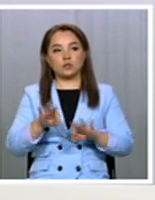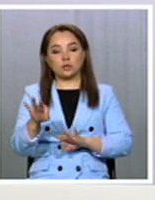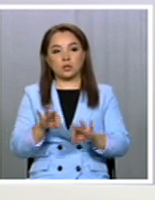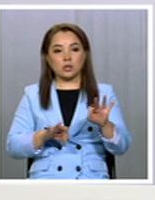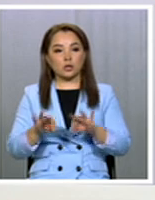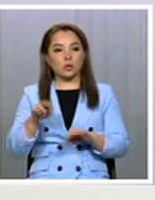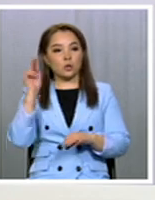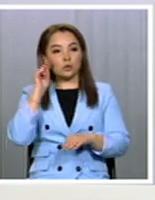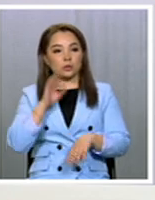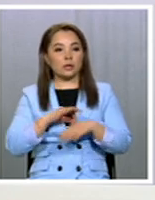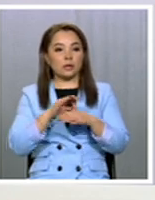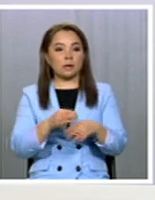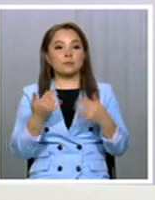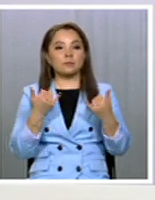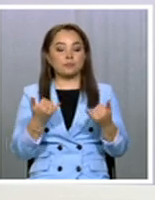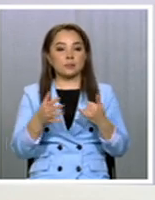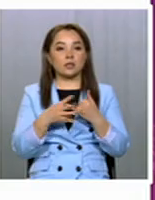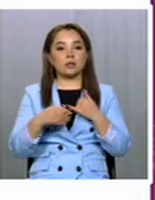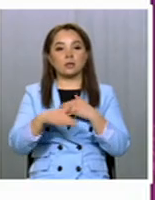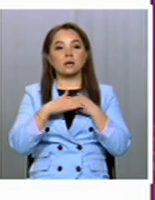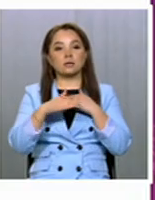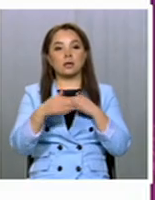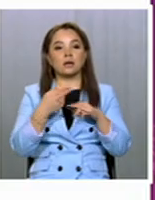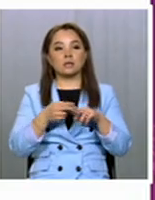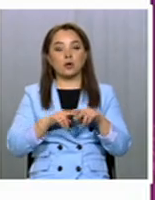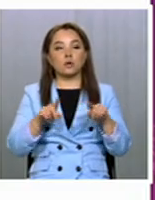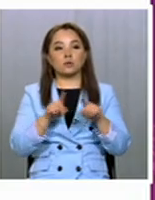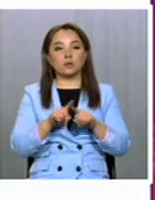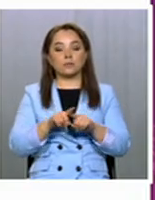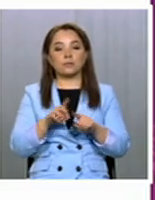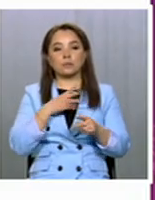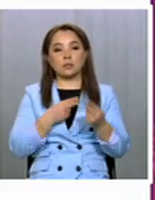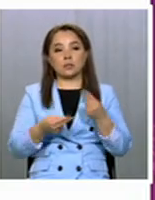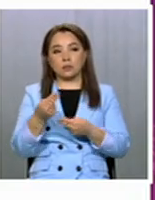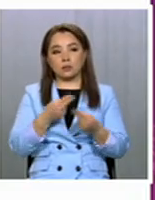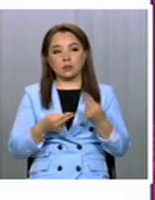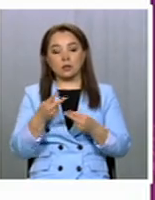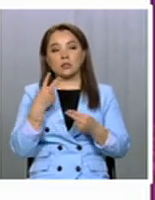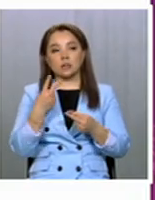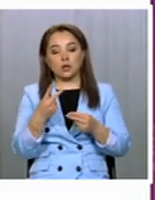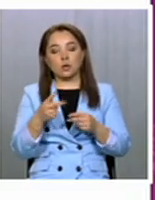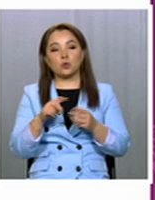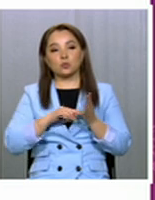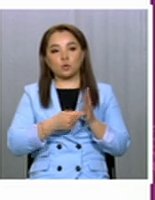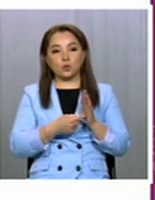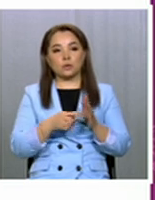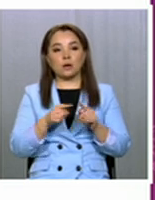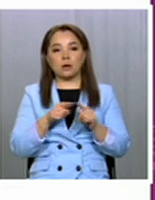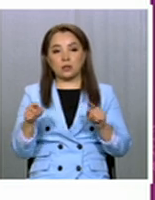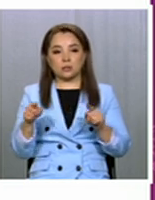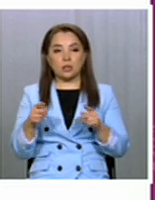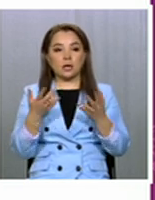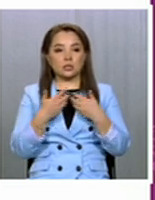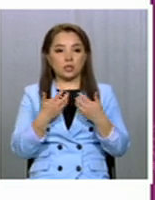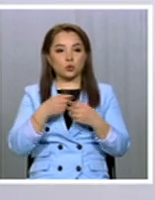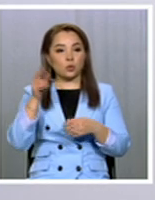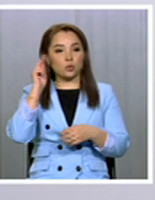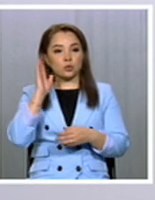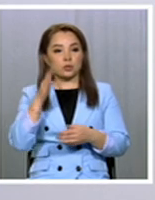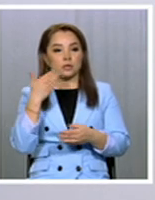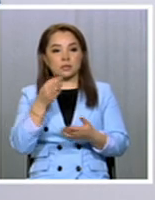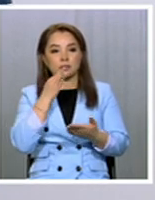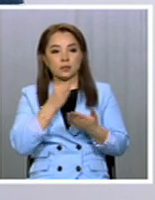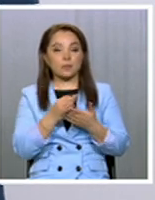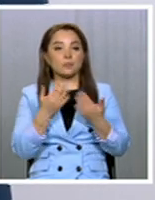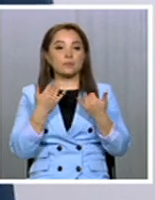Бүгінгі сабақта жазықтықта координаттармен берілген екі нүктенің ара қашықтығын есептеуді үйренесіз.